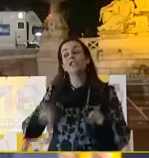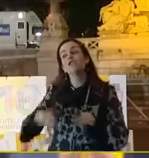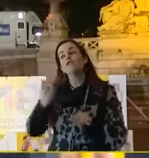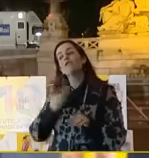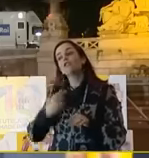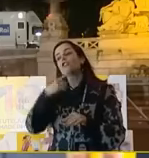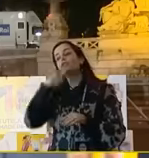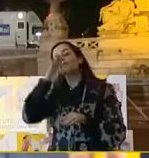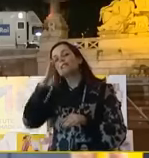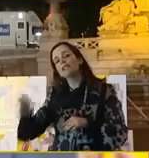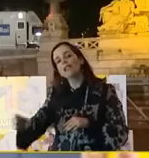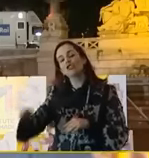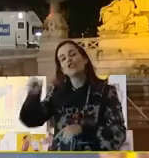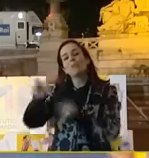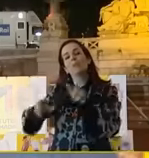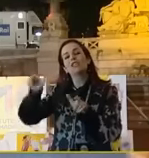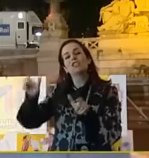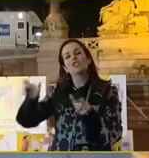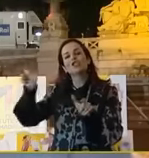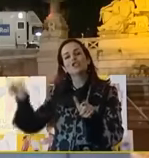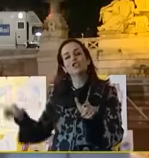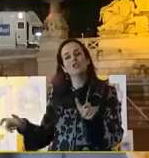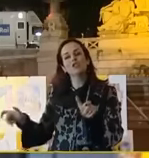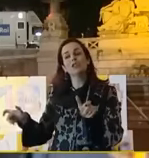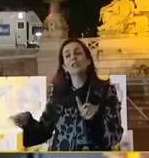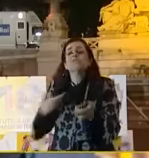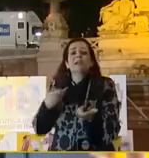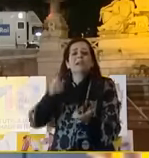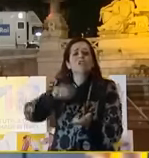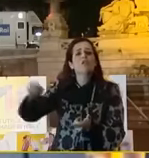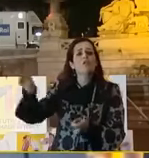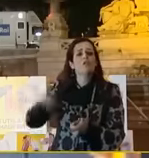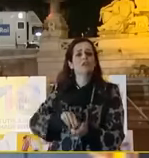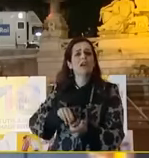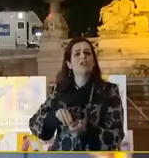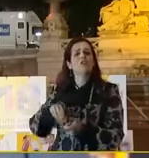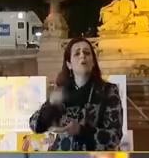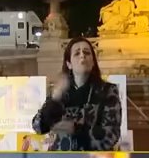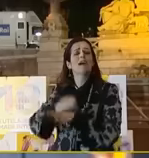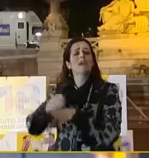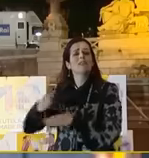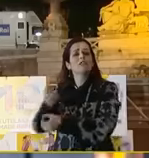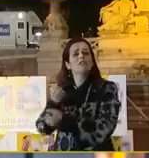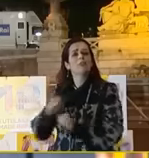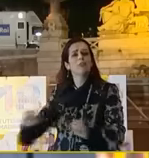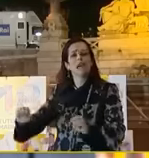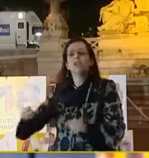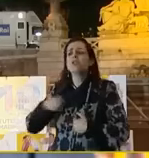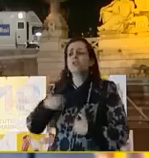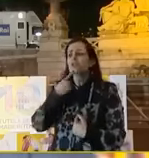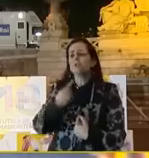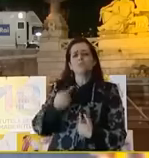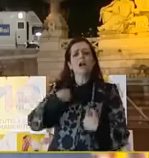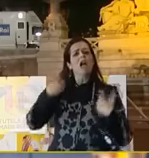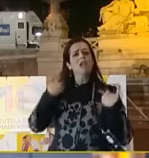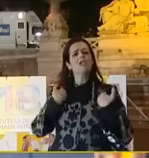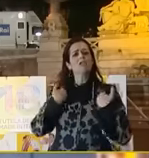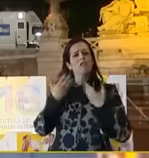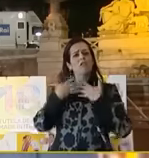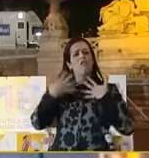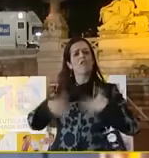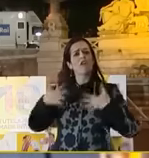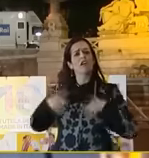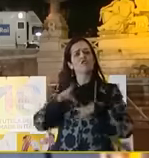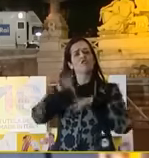anche legittimamente in passato hanno votato il Partito Democratico, dicendo che beh, anch'io ci sono passato, io credevo che fosse un